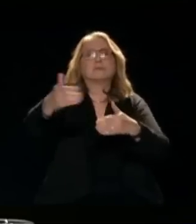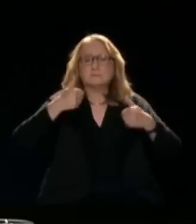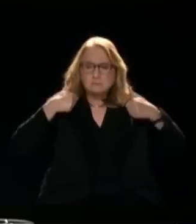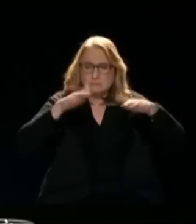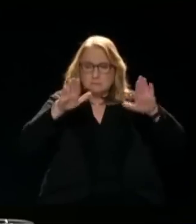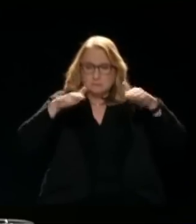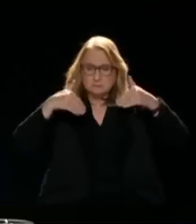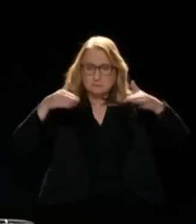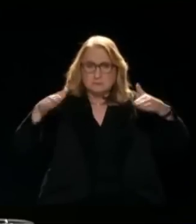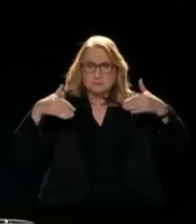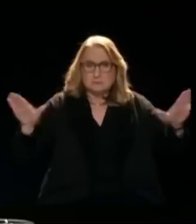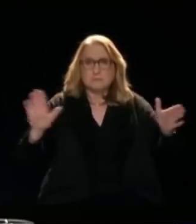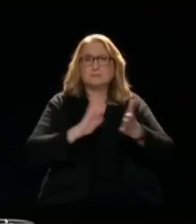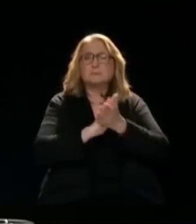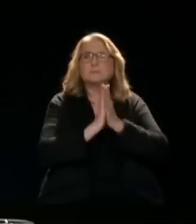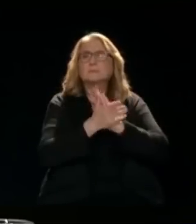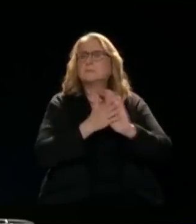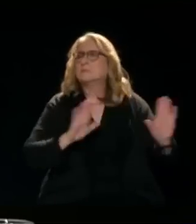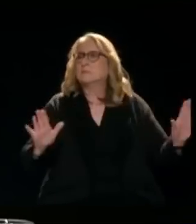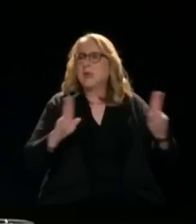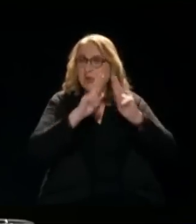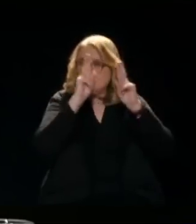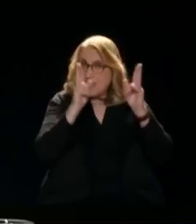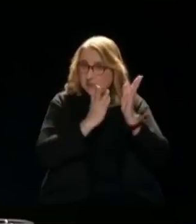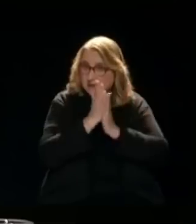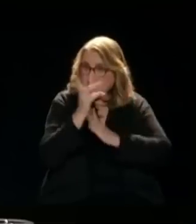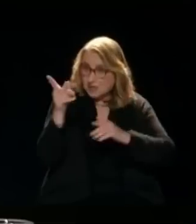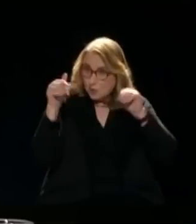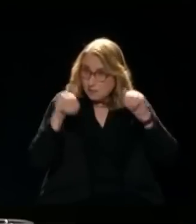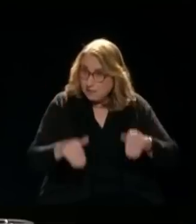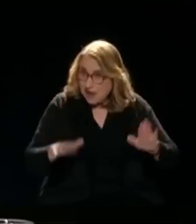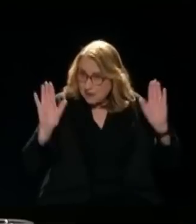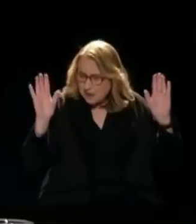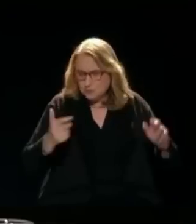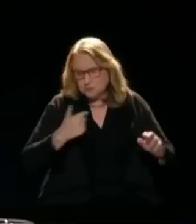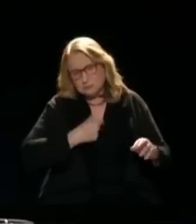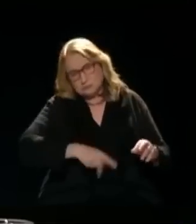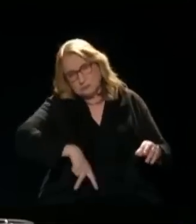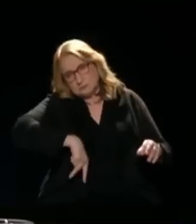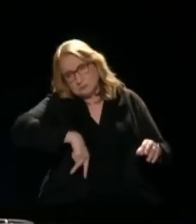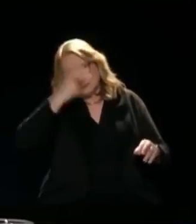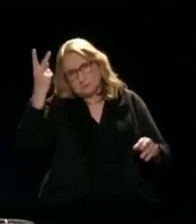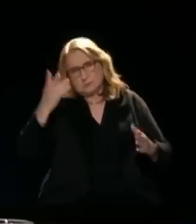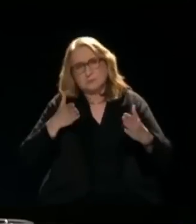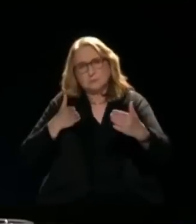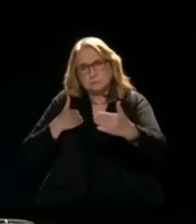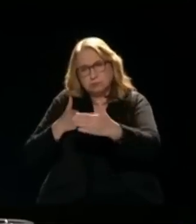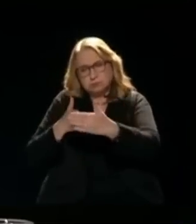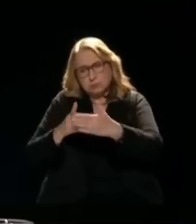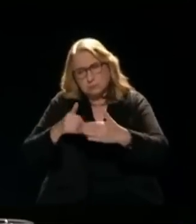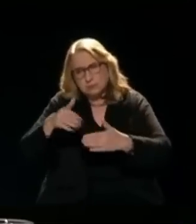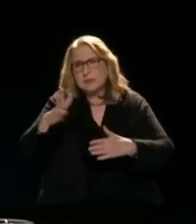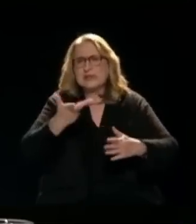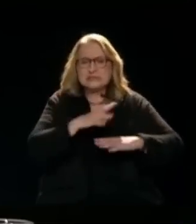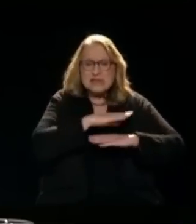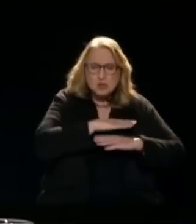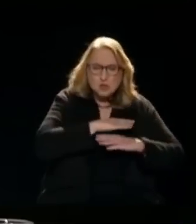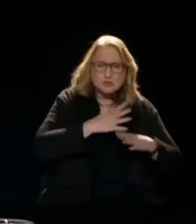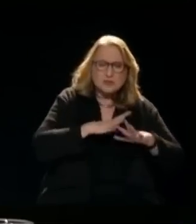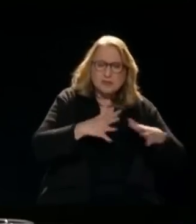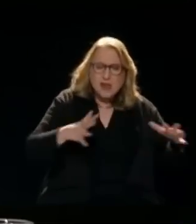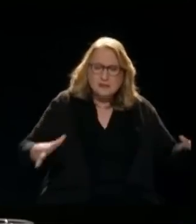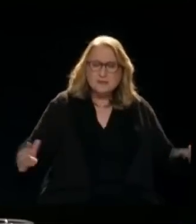και του διεθνούς δικαίου. Επομένως, έχει κάθε δυνατότητα να κάνει οποιαδήποτε αναχέτηση χρειάζεται, είτε στο έδαφος, είτε στη θάλασσα, είτε στον